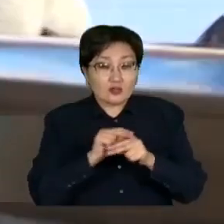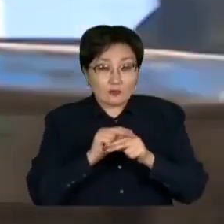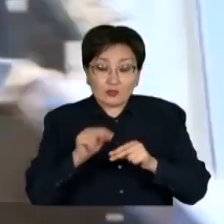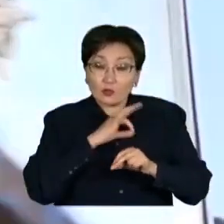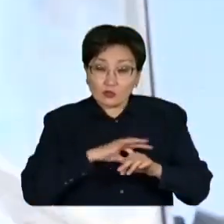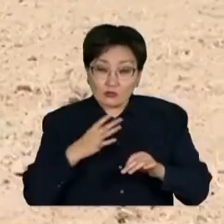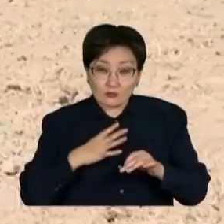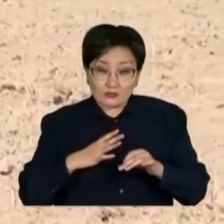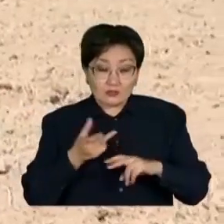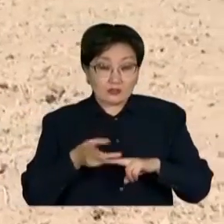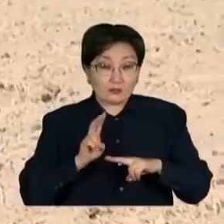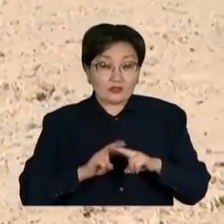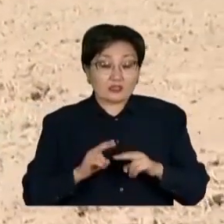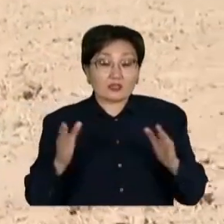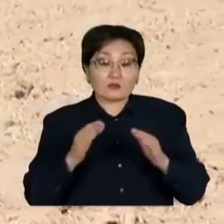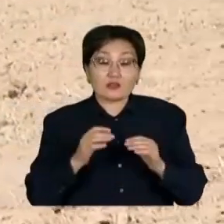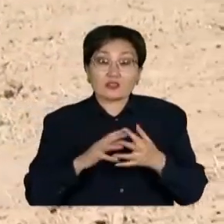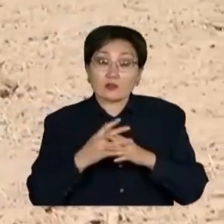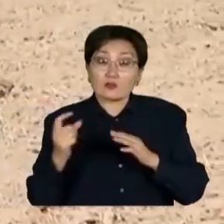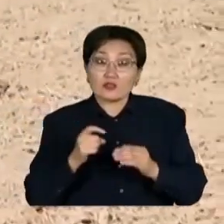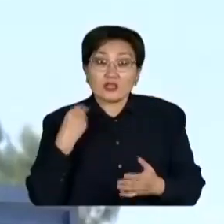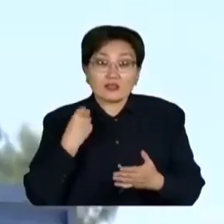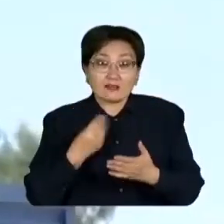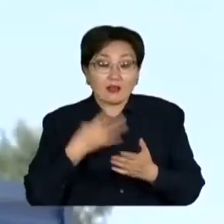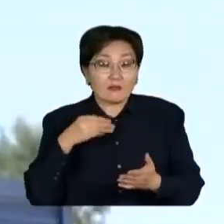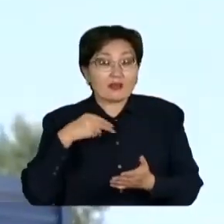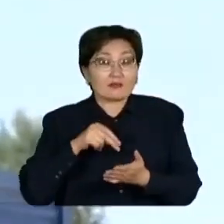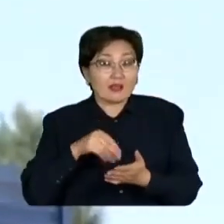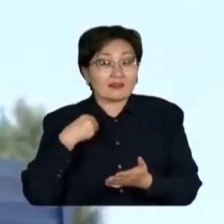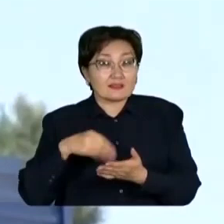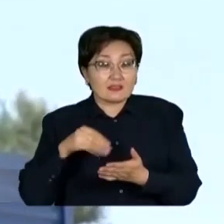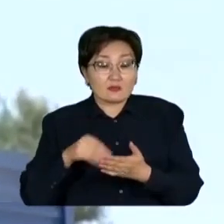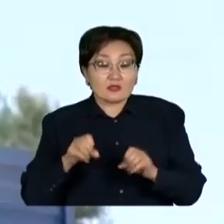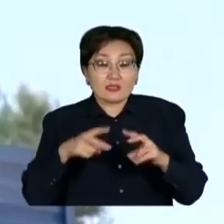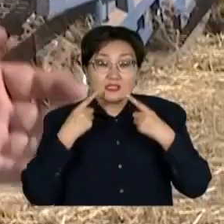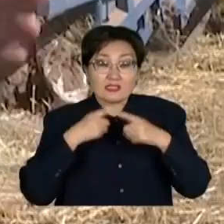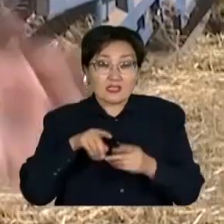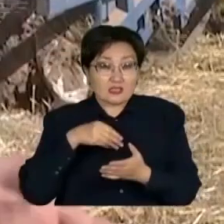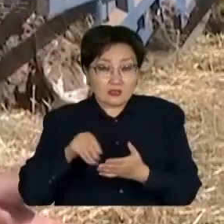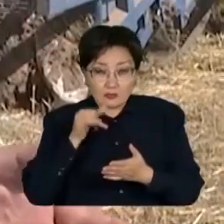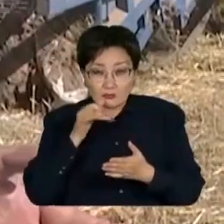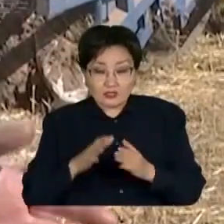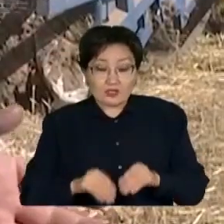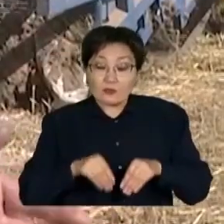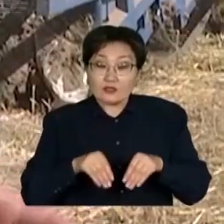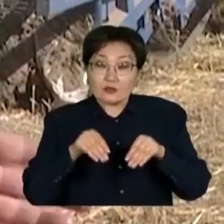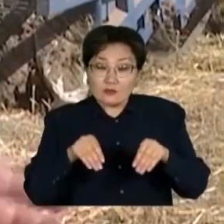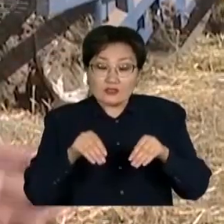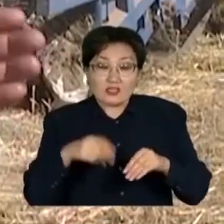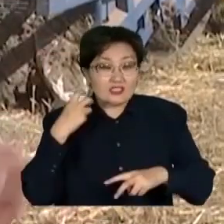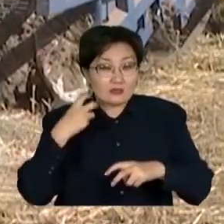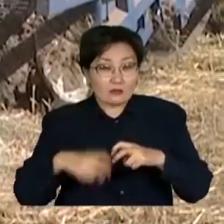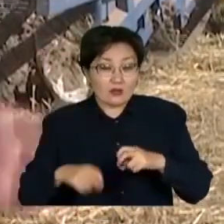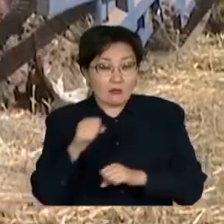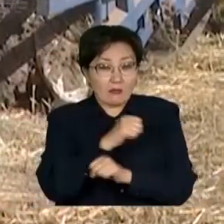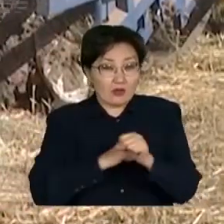жүргізуге мәжбүр. Себебі шағын қожалықтардың қымбатқа түсетін техниканы алуға шамасы жетпейді. Егіп жатқан кезде бұзылып қалады, тарс етіп